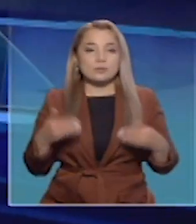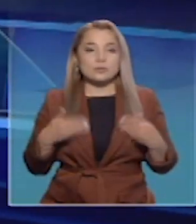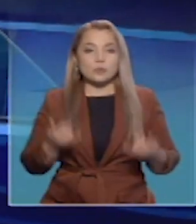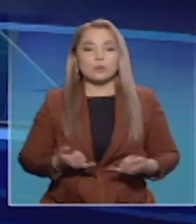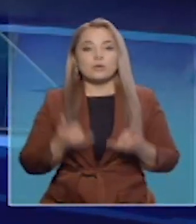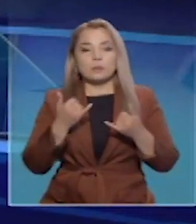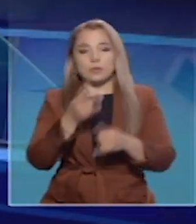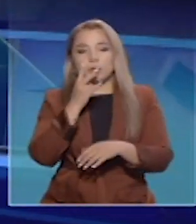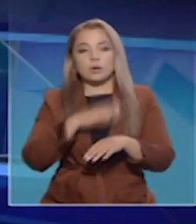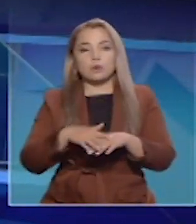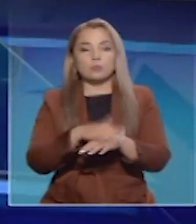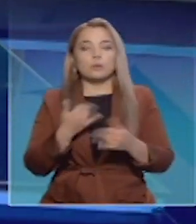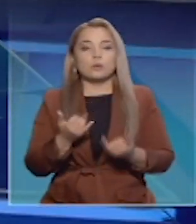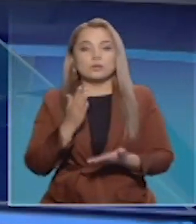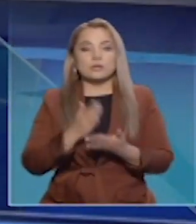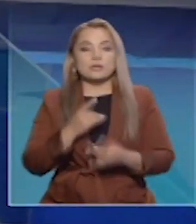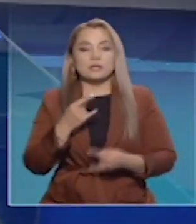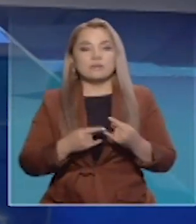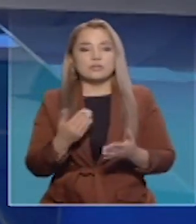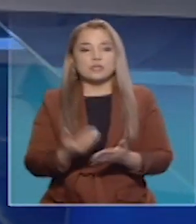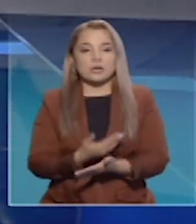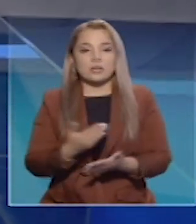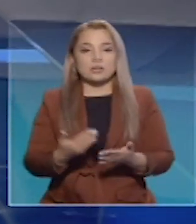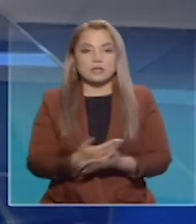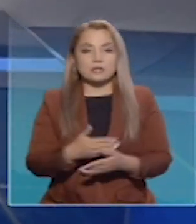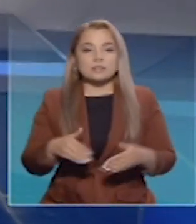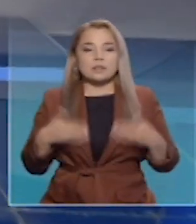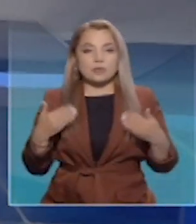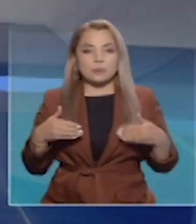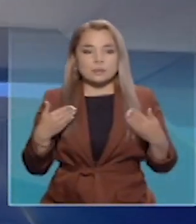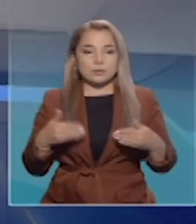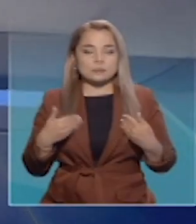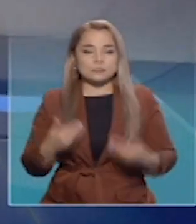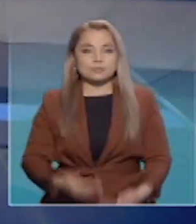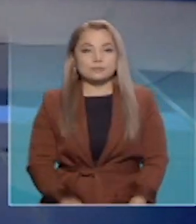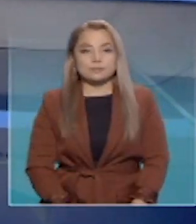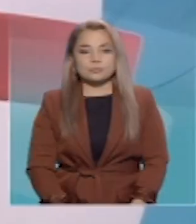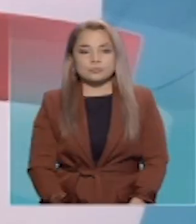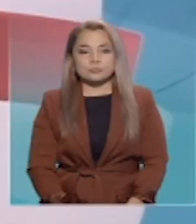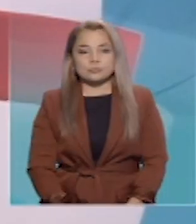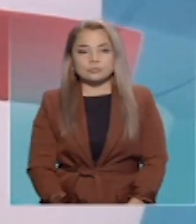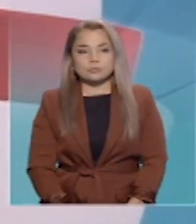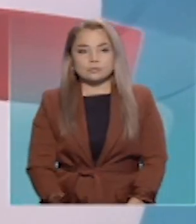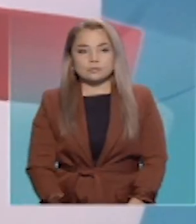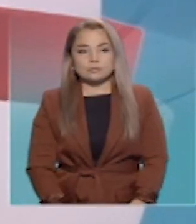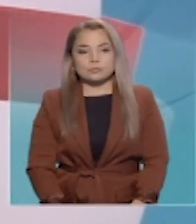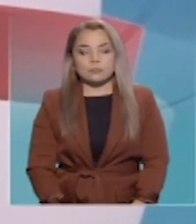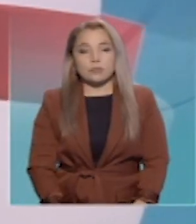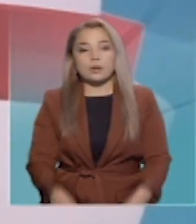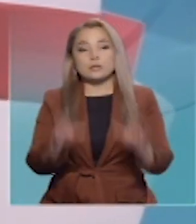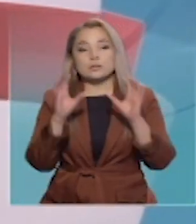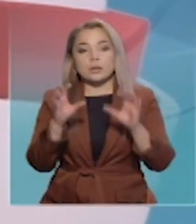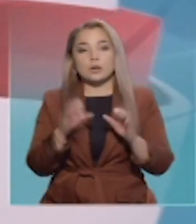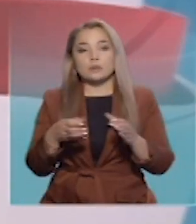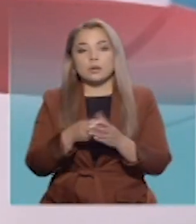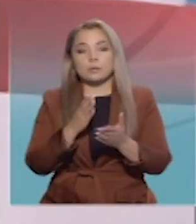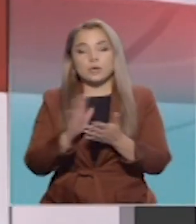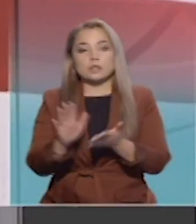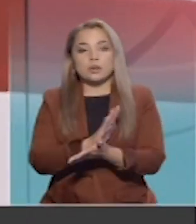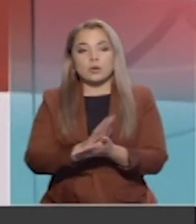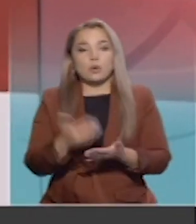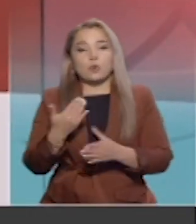Қайырлы күн, Ұлттық арна эфирінде ақпарат студияда Қонысбек Тереғұлы, суда аудармашы Шырын Жанғабыл. Заң тұрғысынан тегін